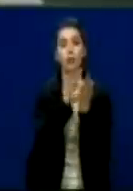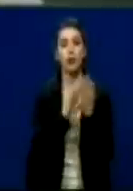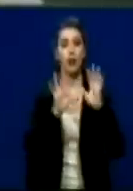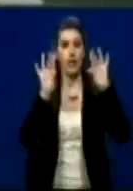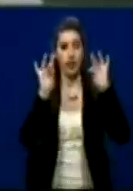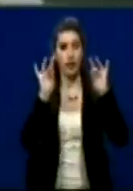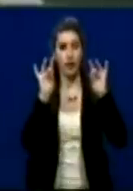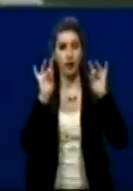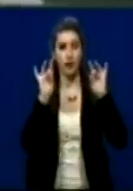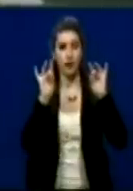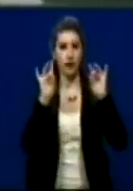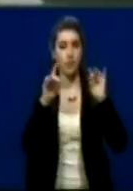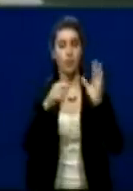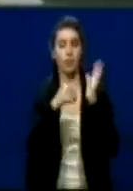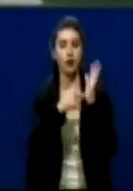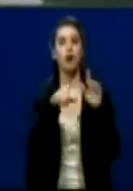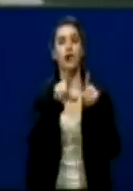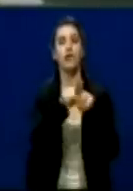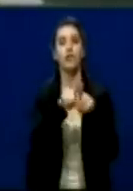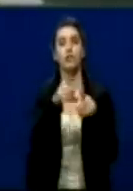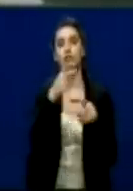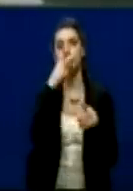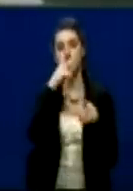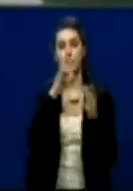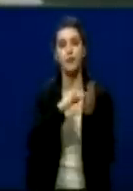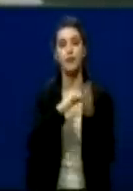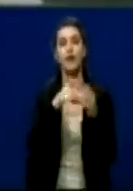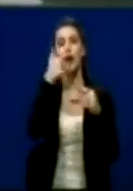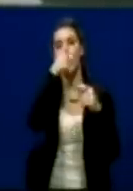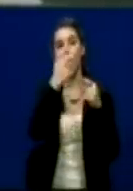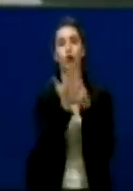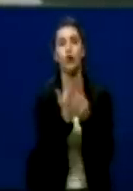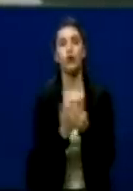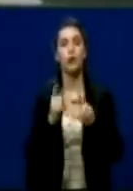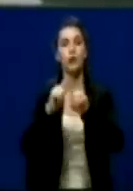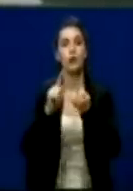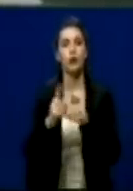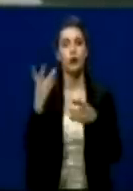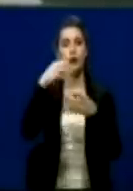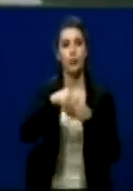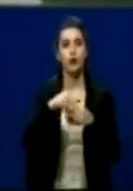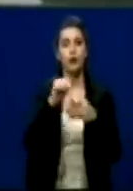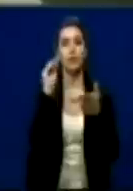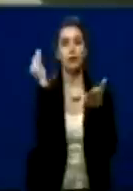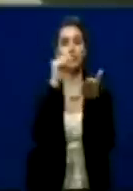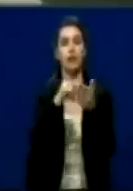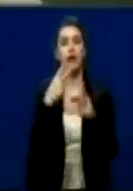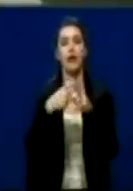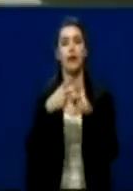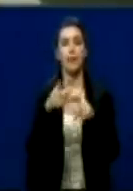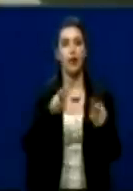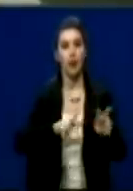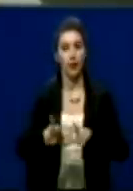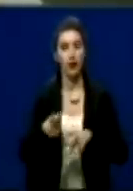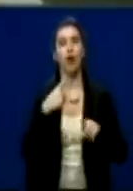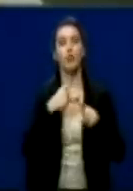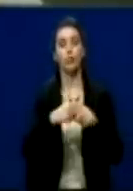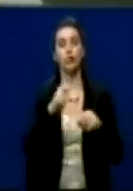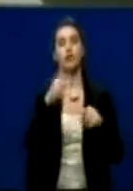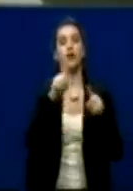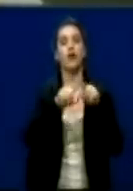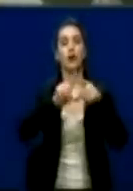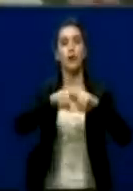paragrafi 4, kushtet për regjistrimin pranë Odës Avokatëve, mëtej 21, paragrafi 3, që ka të bëj me dokumentet